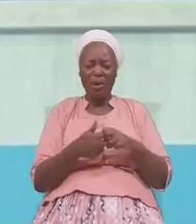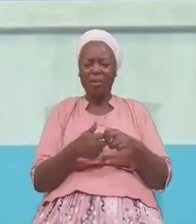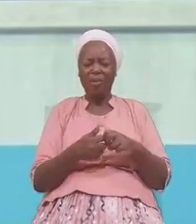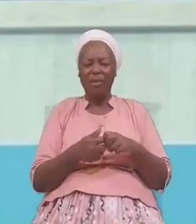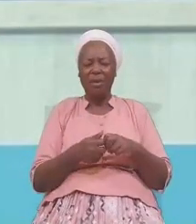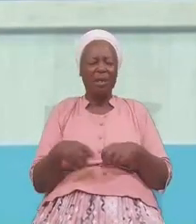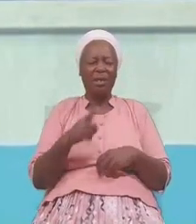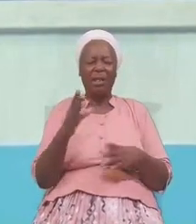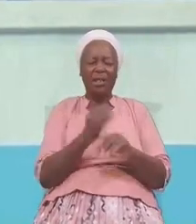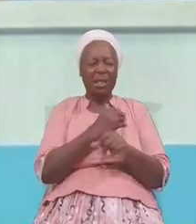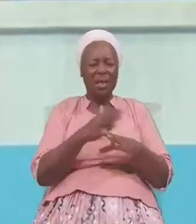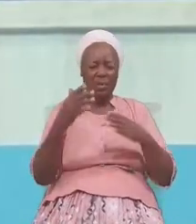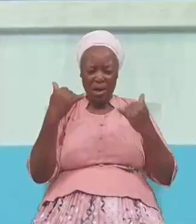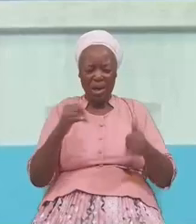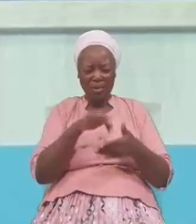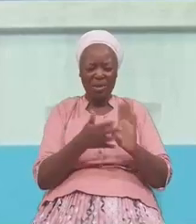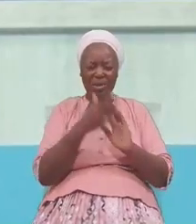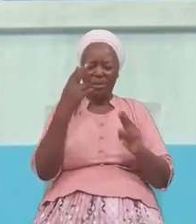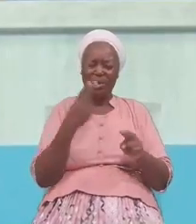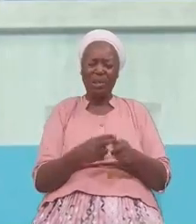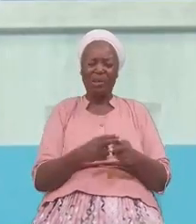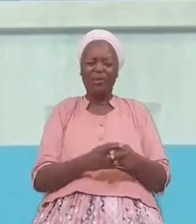maintenant. Et je prie,